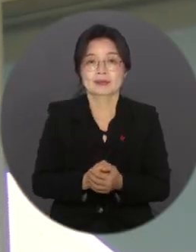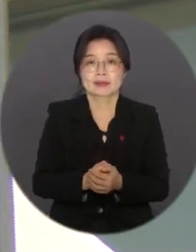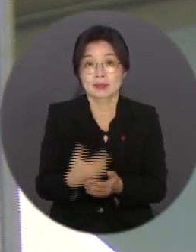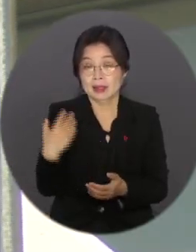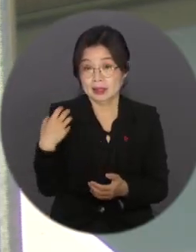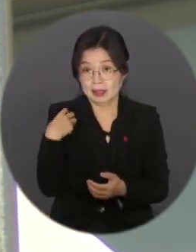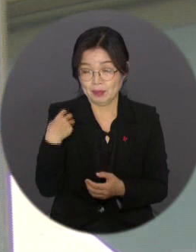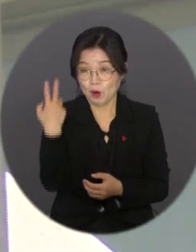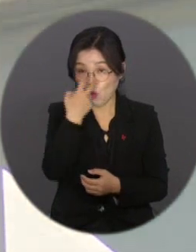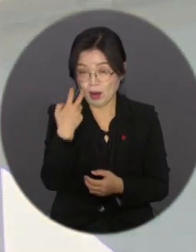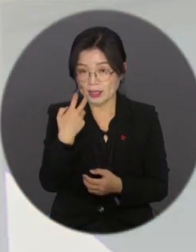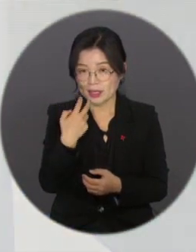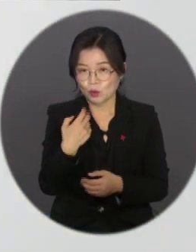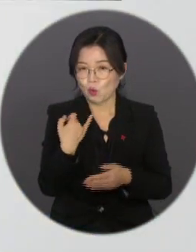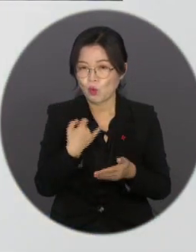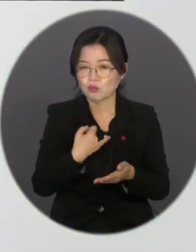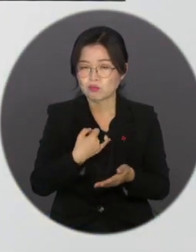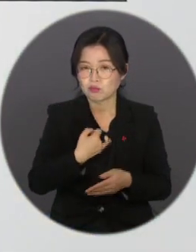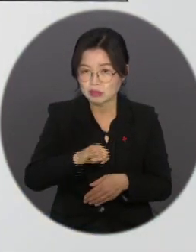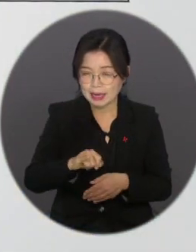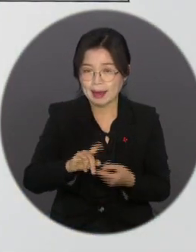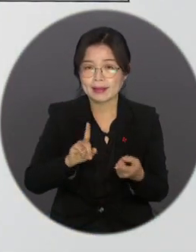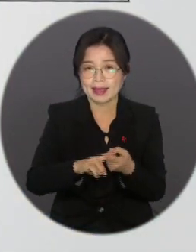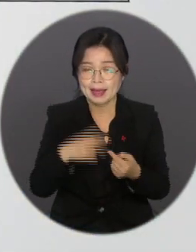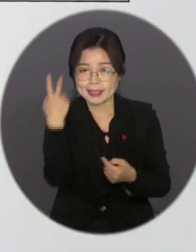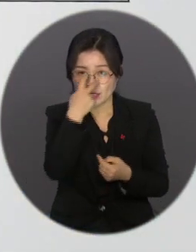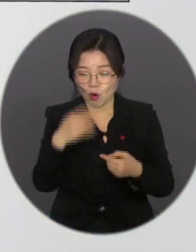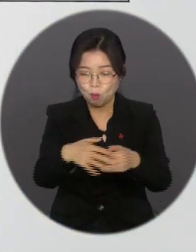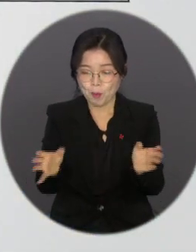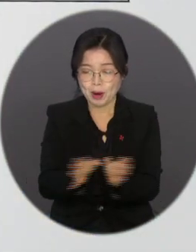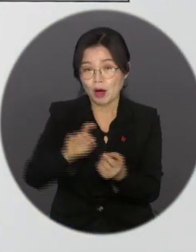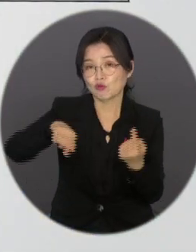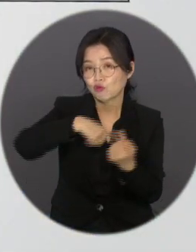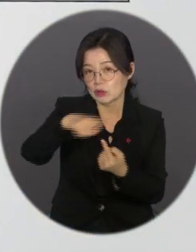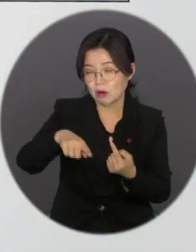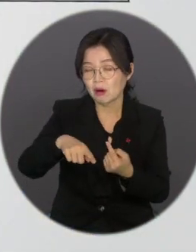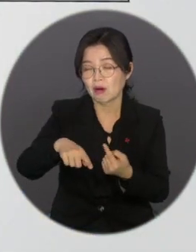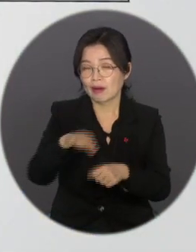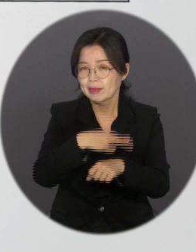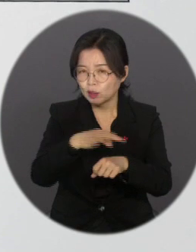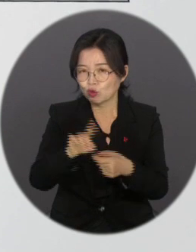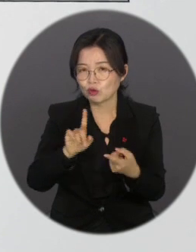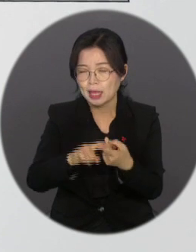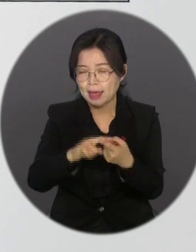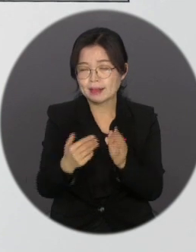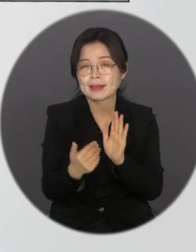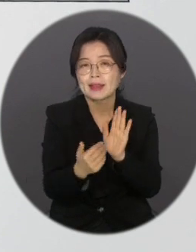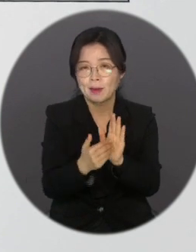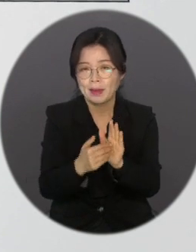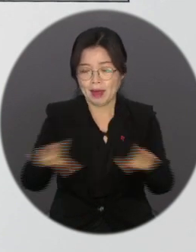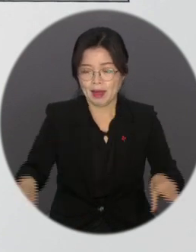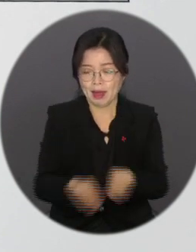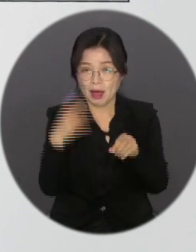전담 감리 관리제와 불량자재 민간합동, 품질 기동 점검반 운영 등 부실공사 예방을 위한 제도 정책을 총괄 기획할 수